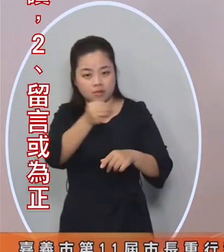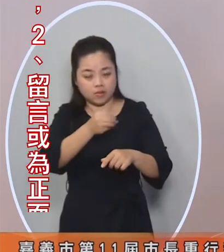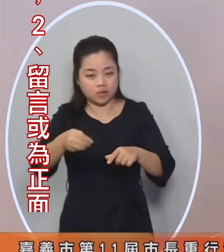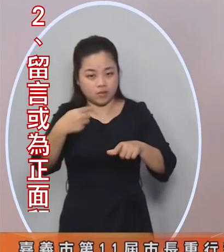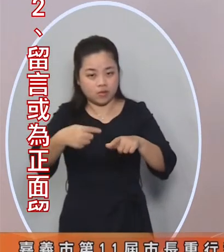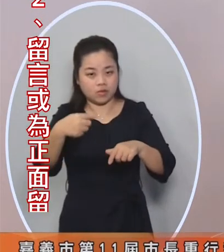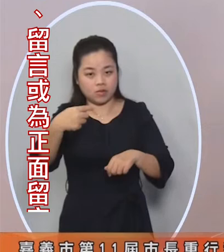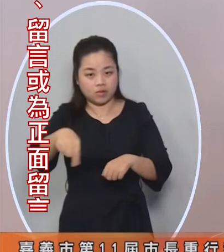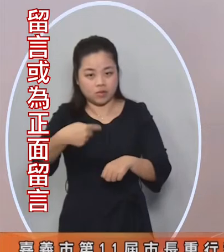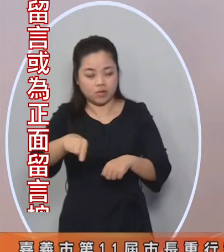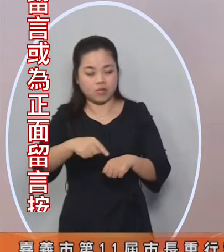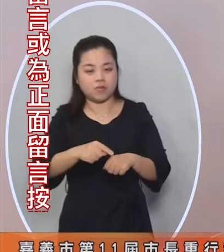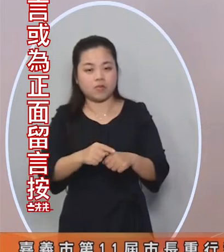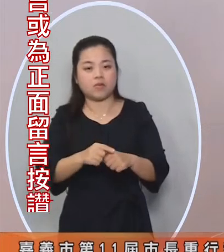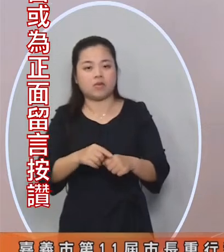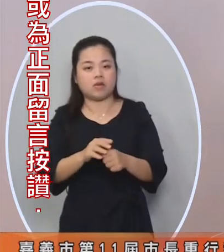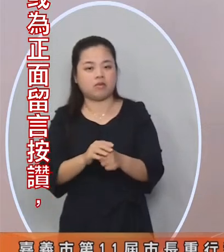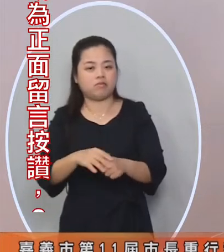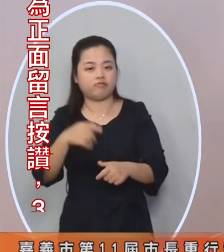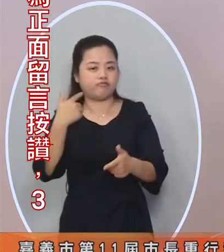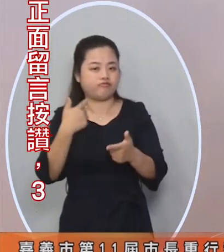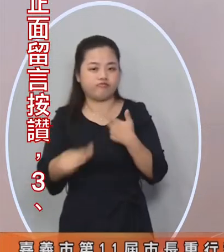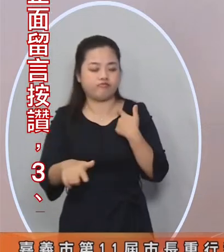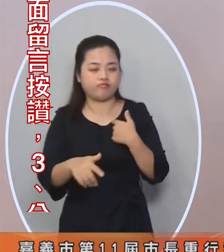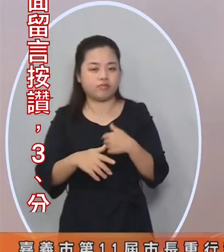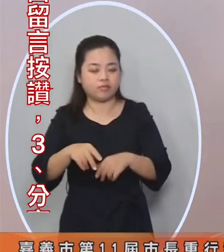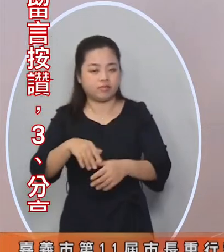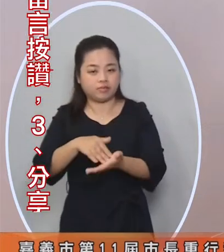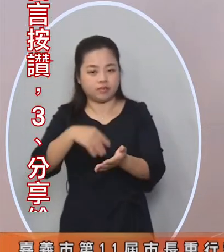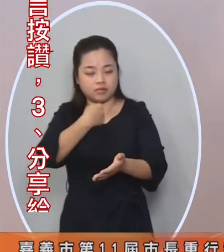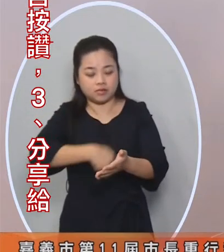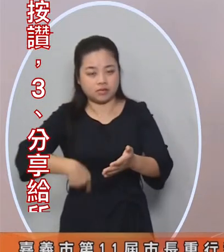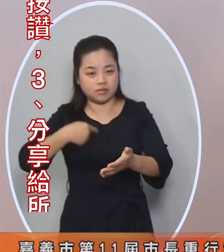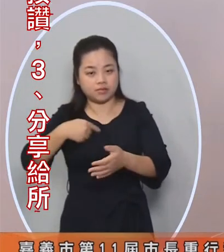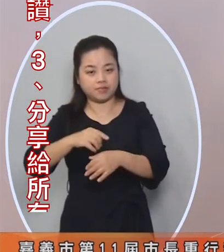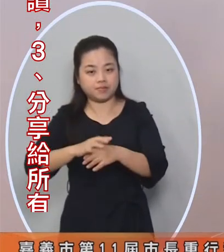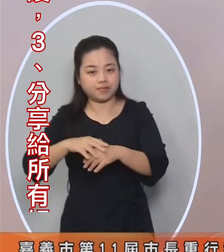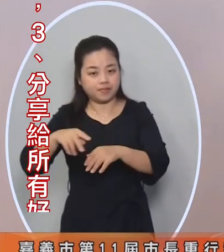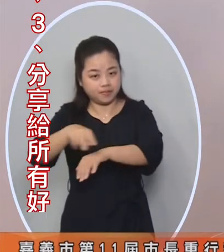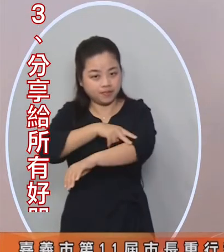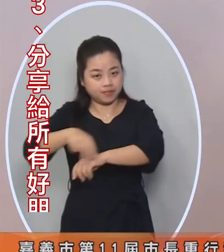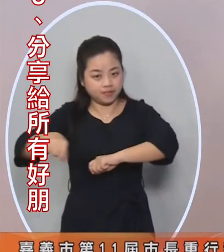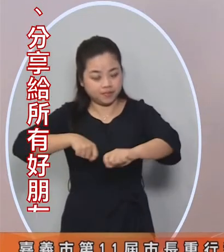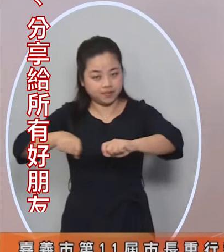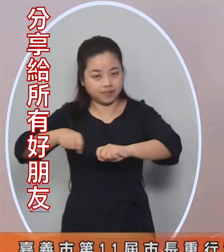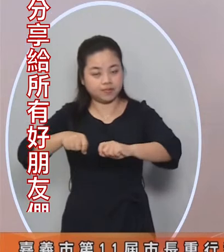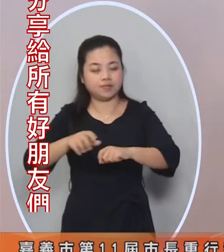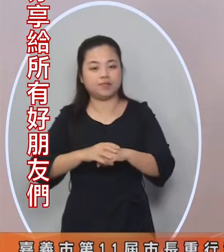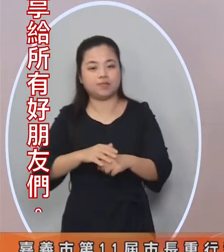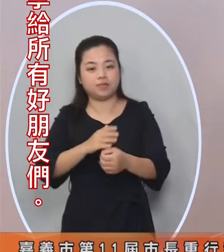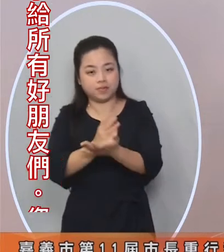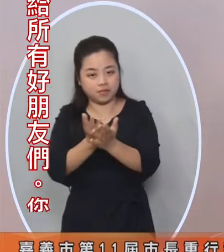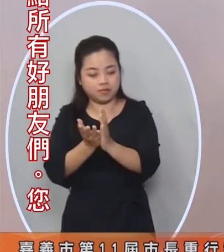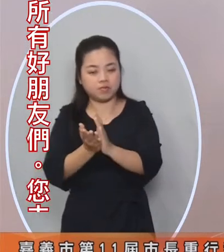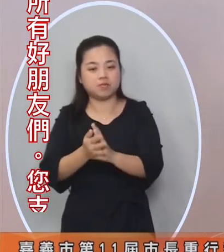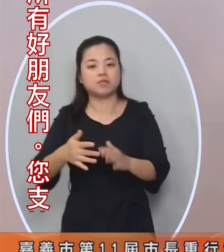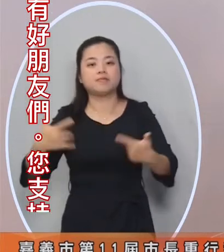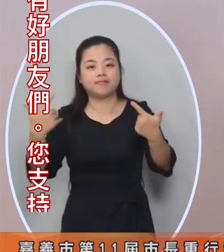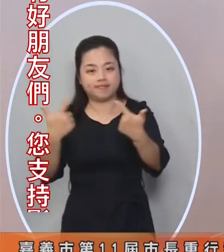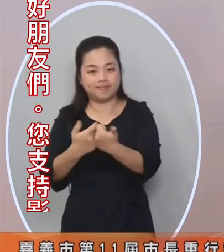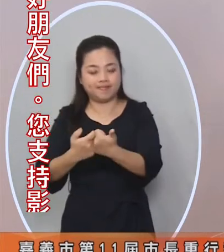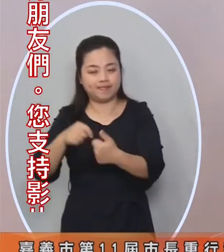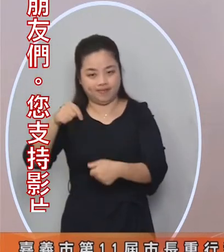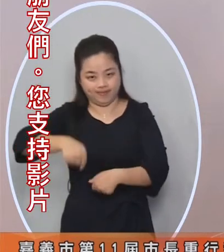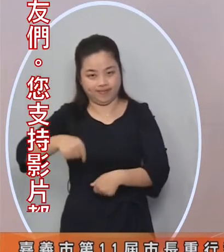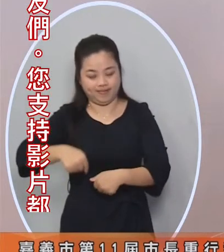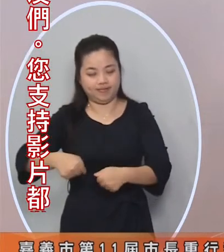业的科学园区，但是软体设计研发中心及各式文化创意产业园区都很适